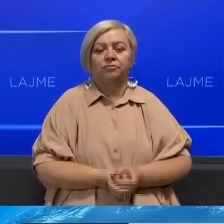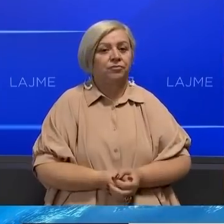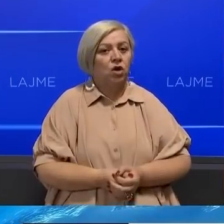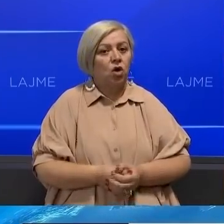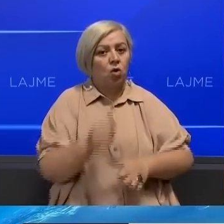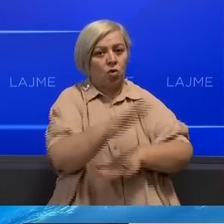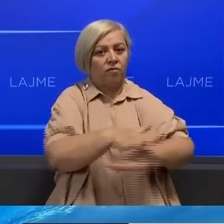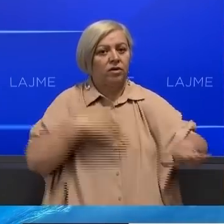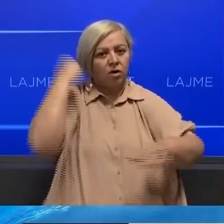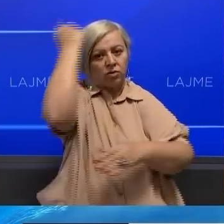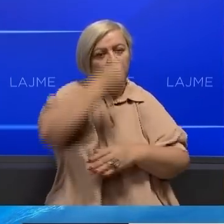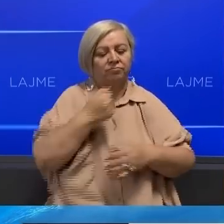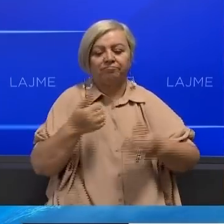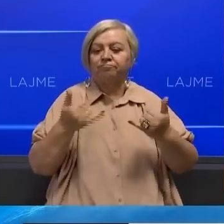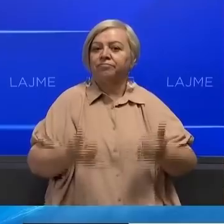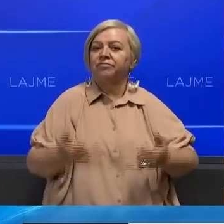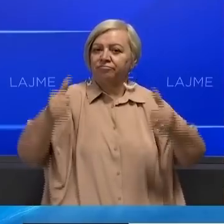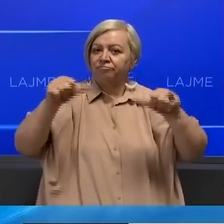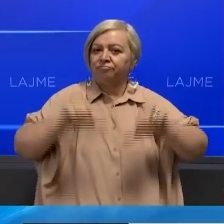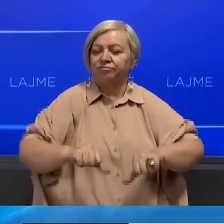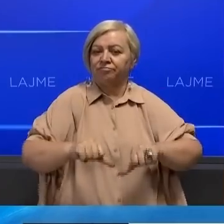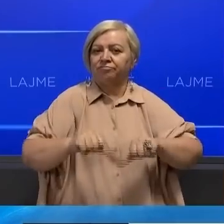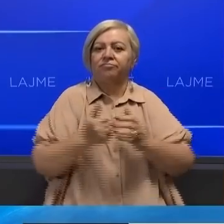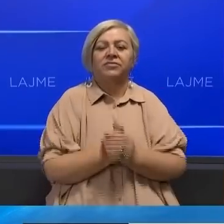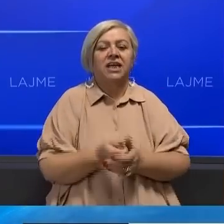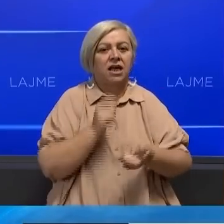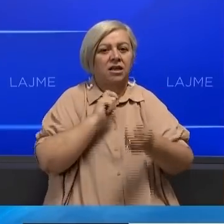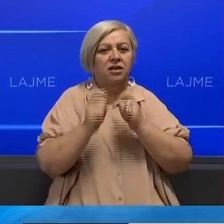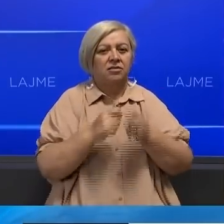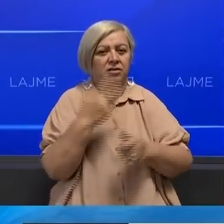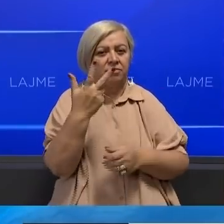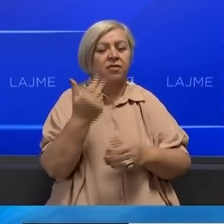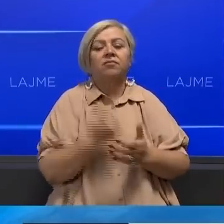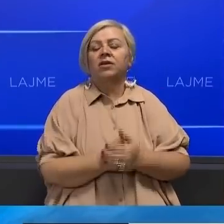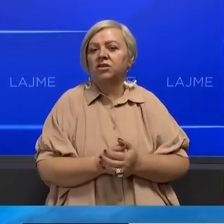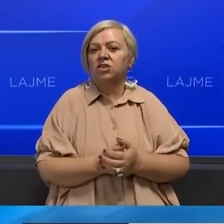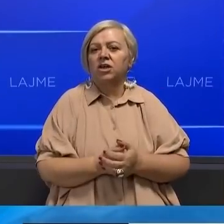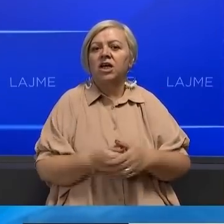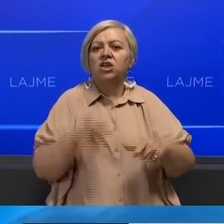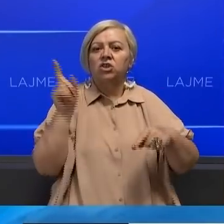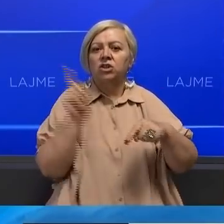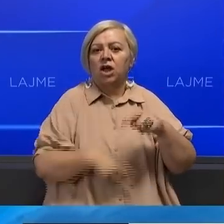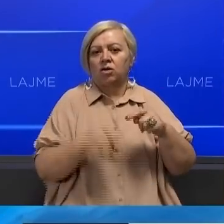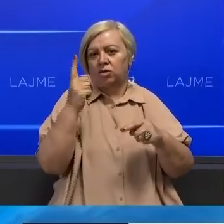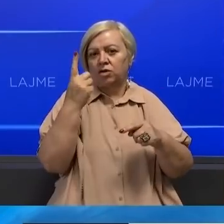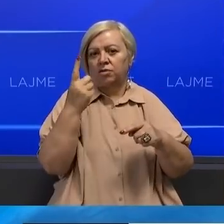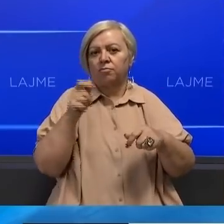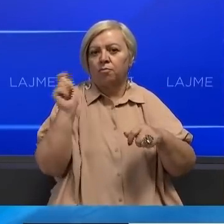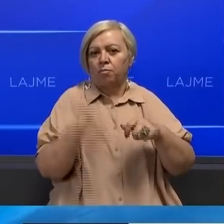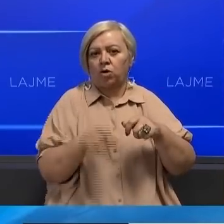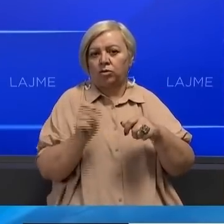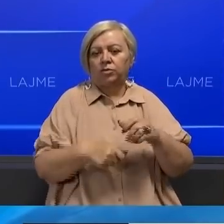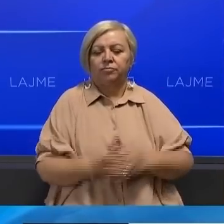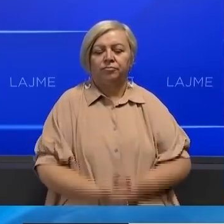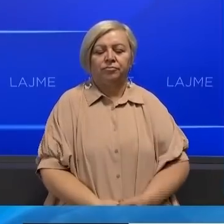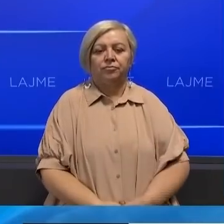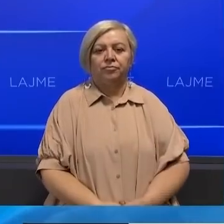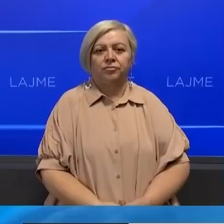Kuvendi i Kosovës dështoi edhe sot votimin e tre marrëveshjeve ndërkombëtare, ndërkohë që shkarkoi edhe një bord.